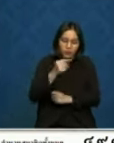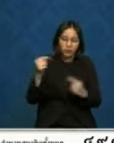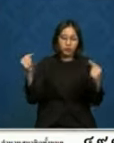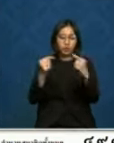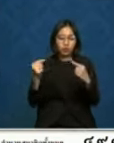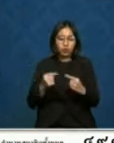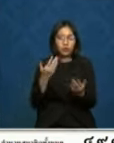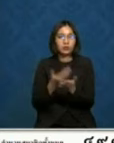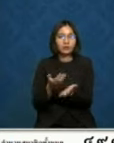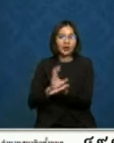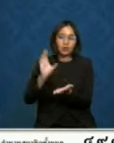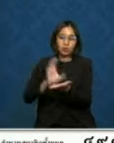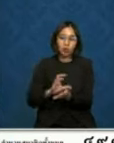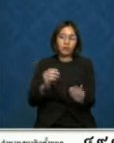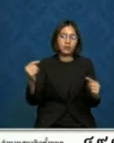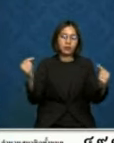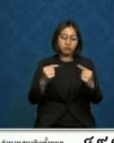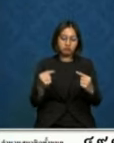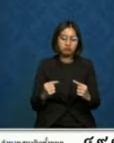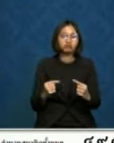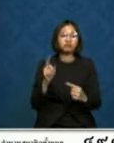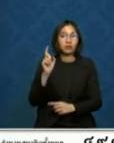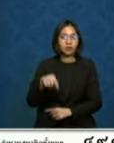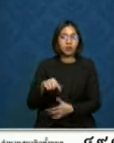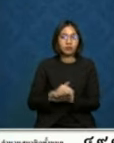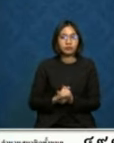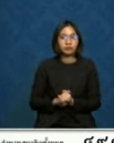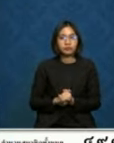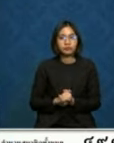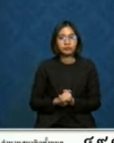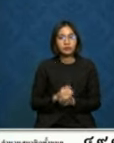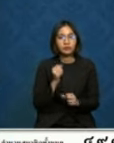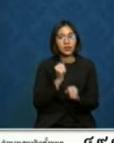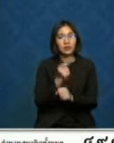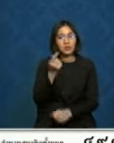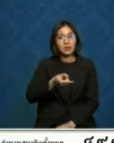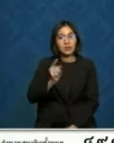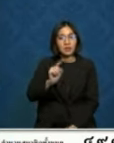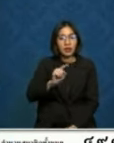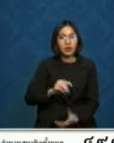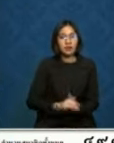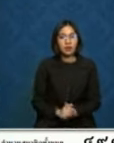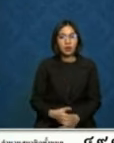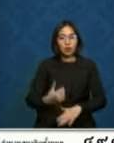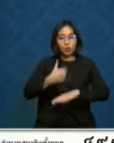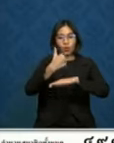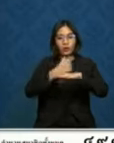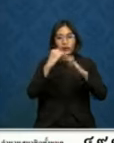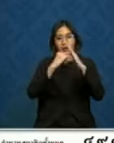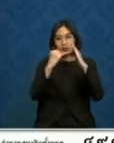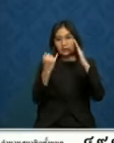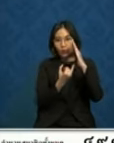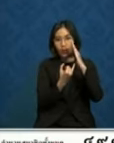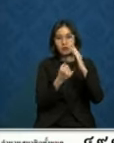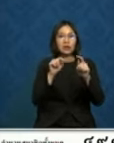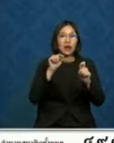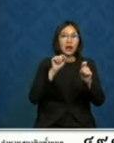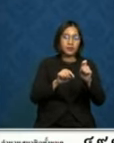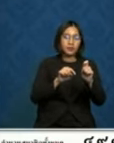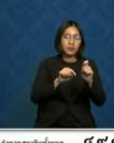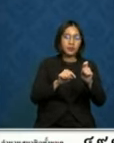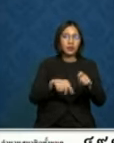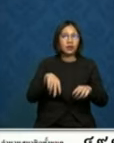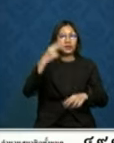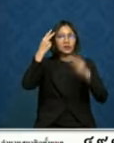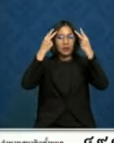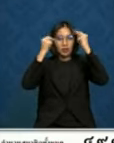กับจำนวนงบประมาณที่ให้แต่ละโรงพักหน้างานจริงครับท่านประธานผู้ว่าราชการจังหวัดนายอำเภอนายก